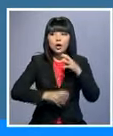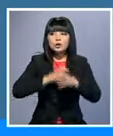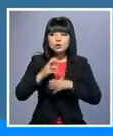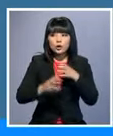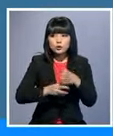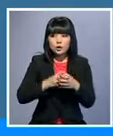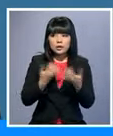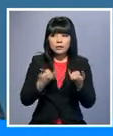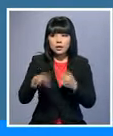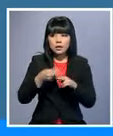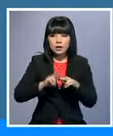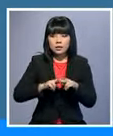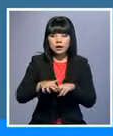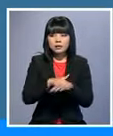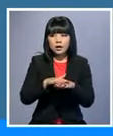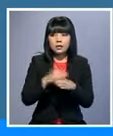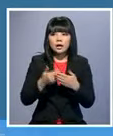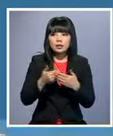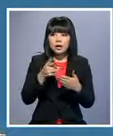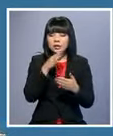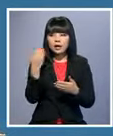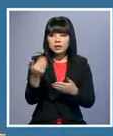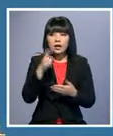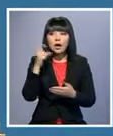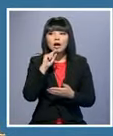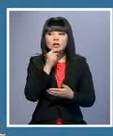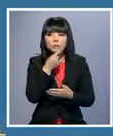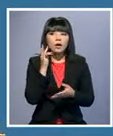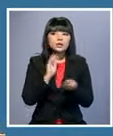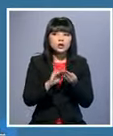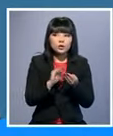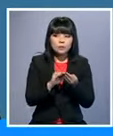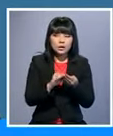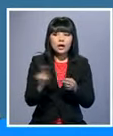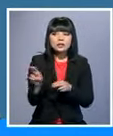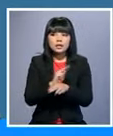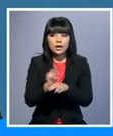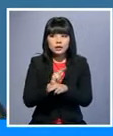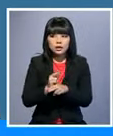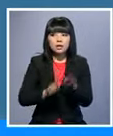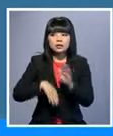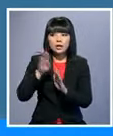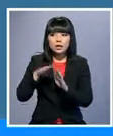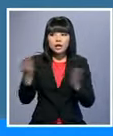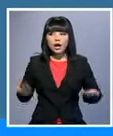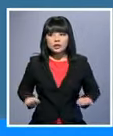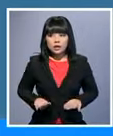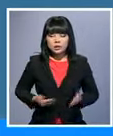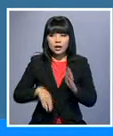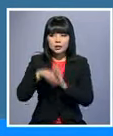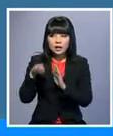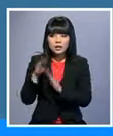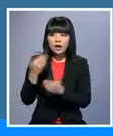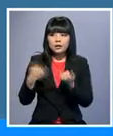дүниежүзіндегі алмағайып жағдайда экономикамызды түзеп, жағдайымызды жөндеп,